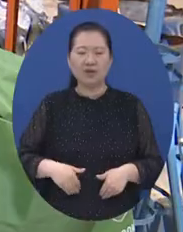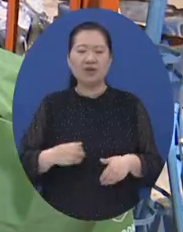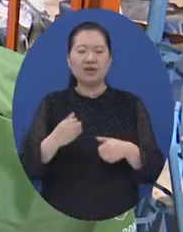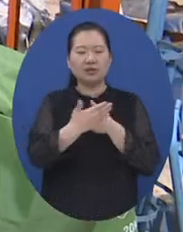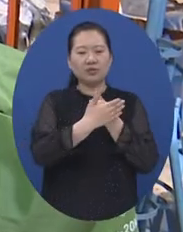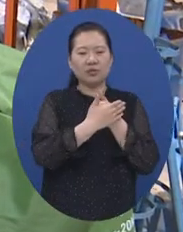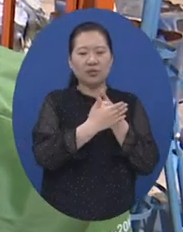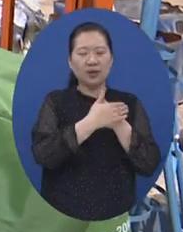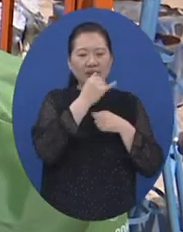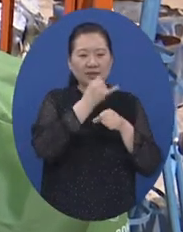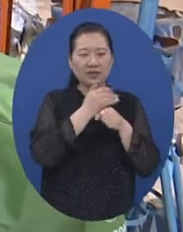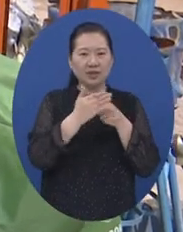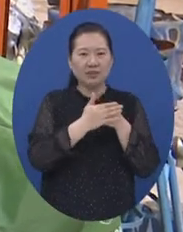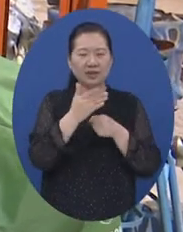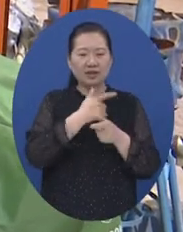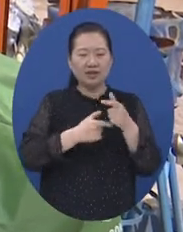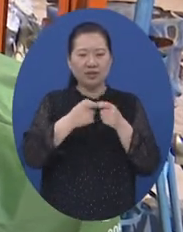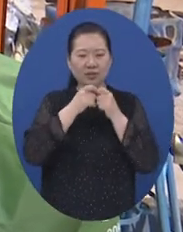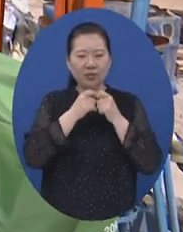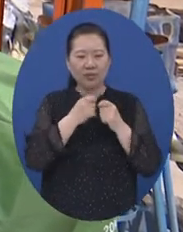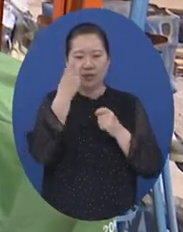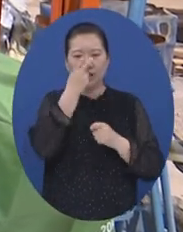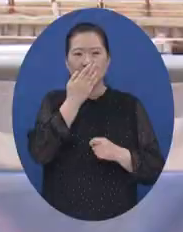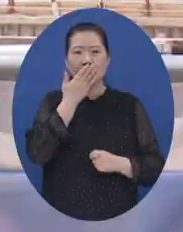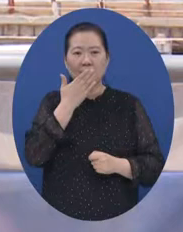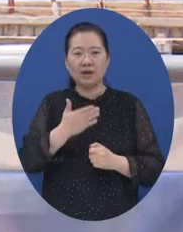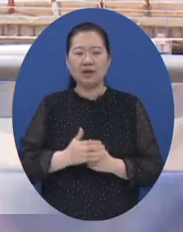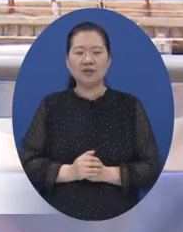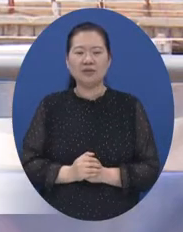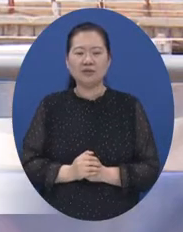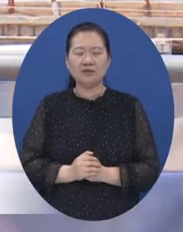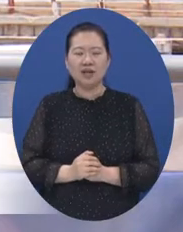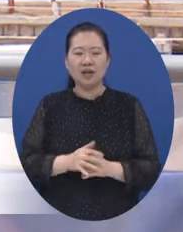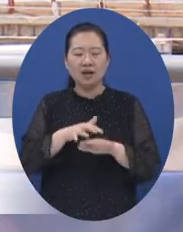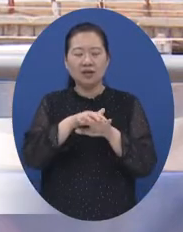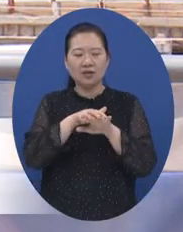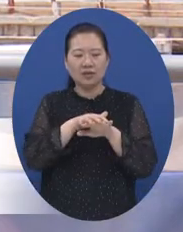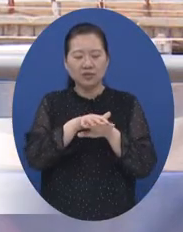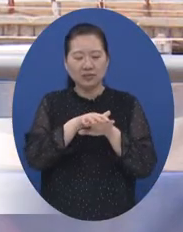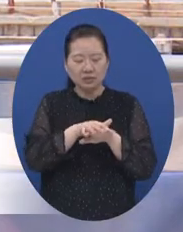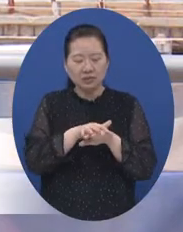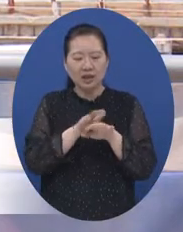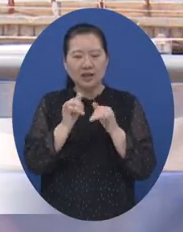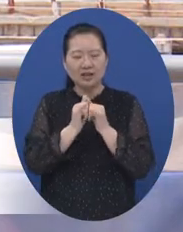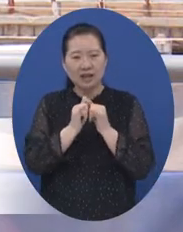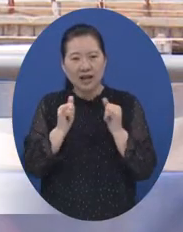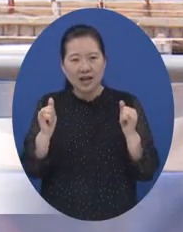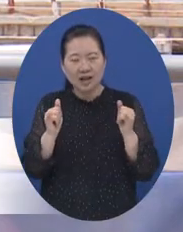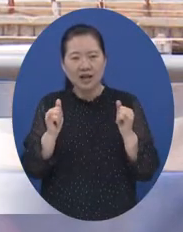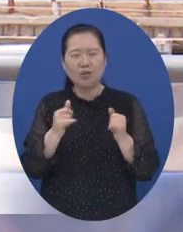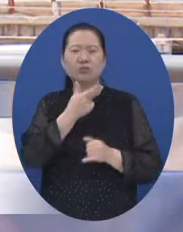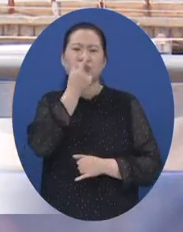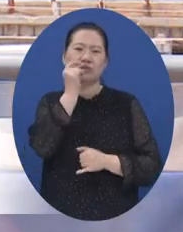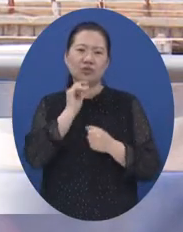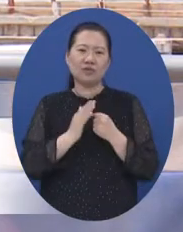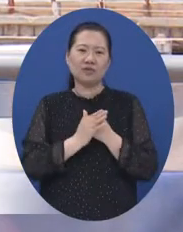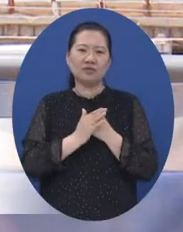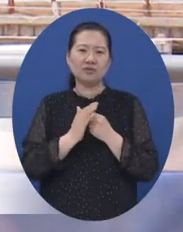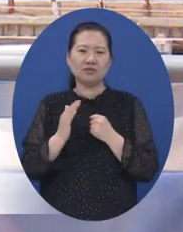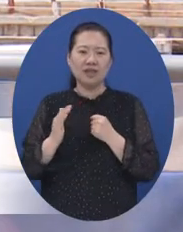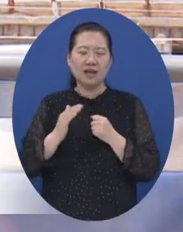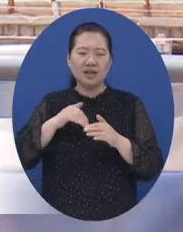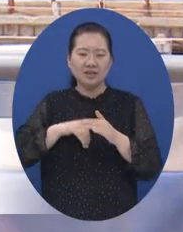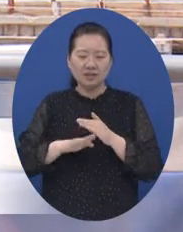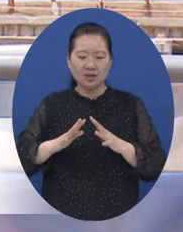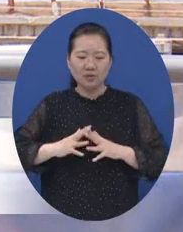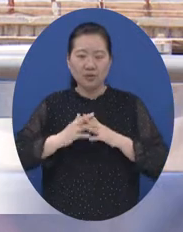덕분에 보다 꼼꼼한 관리가 가능해졌습니다. 조직이나 인력이나 이런 게그 부족해서 이런